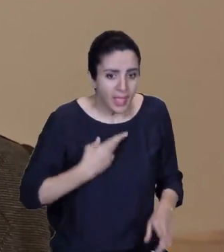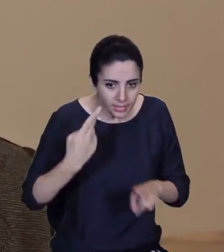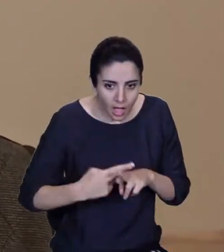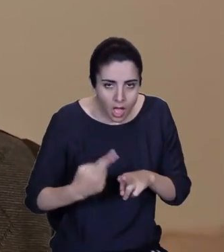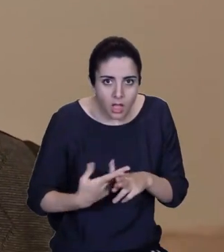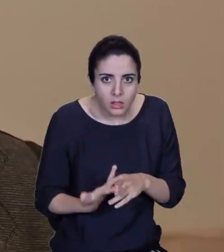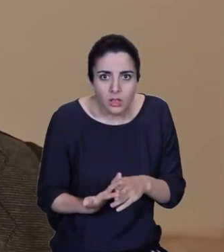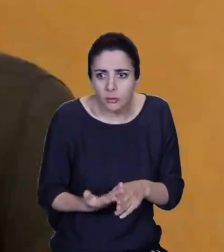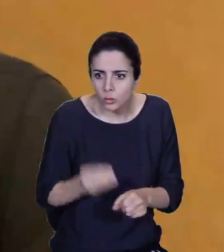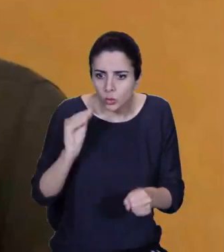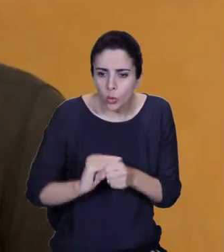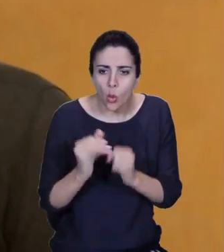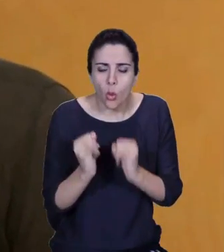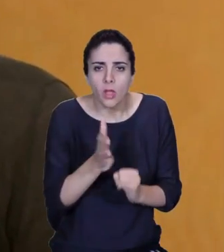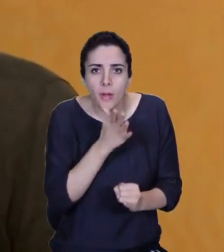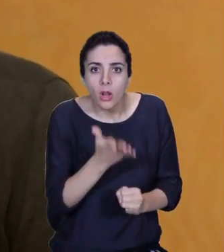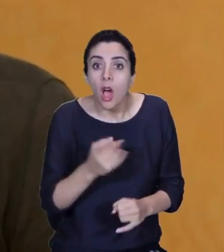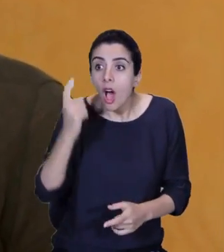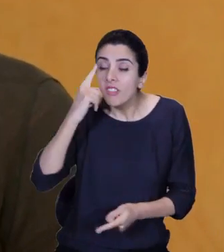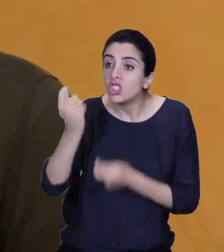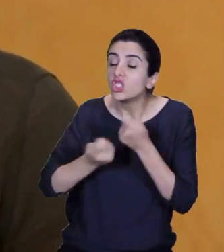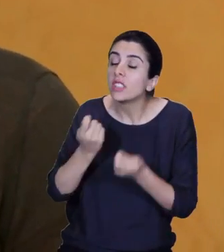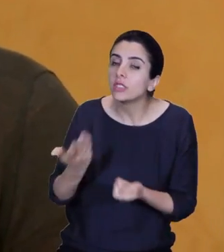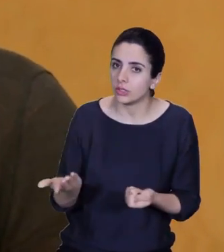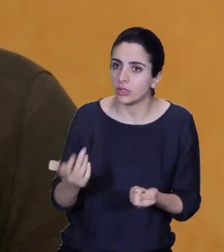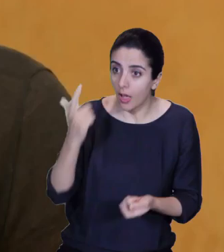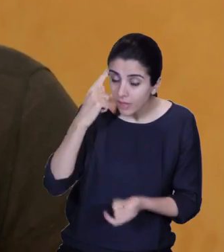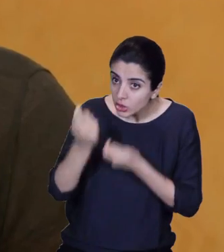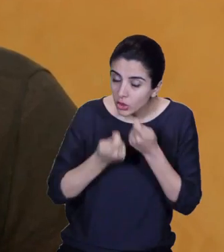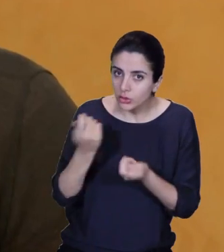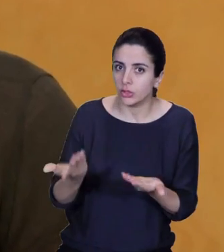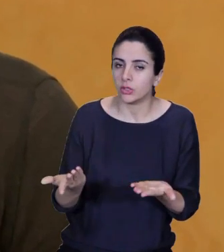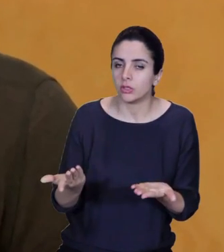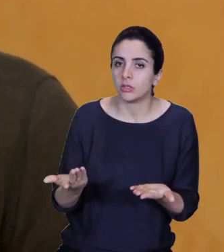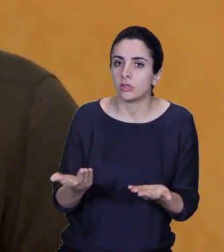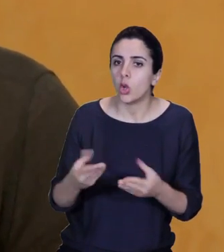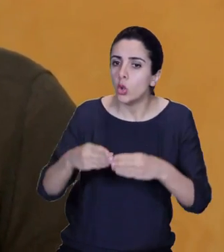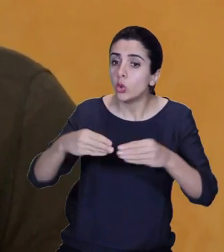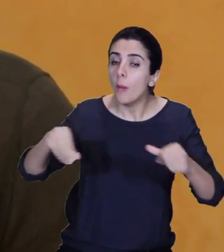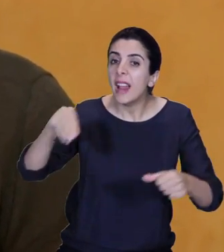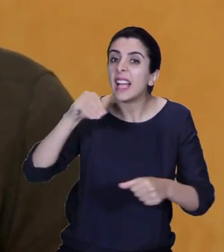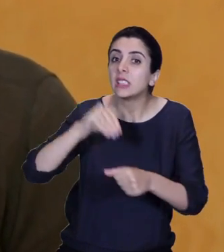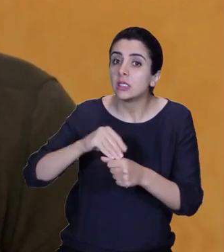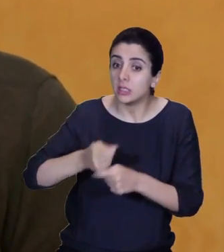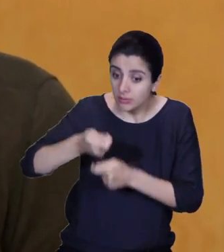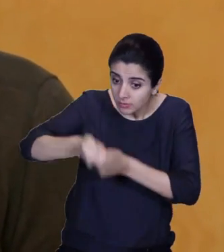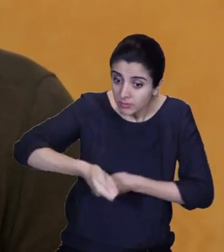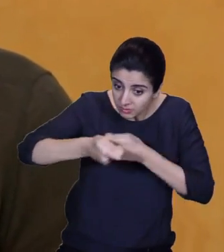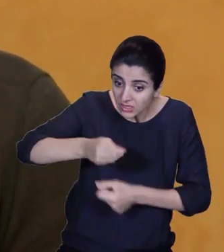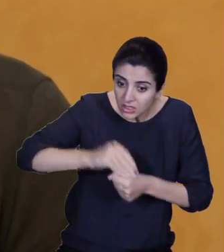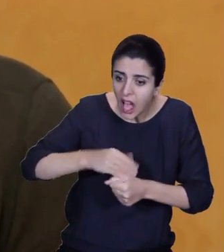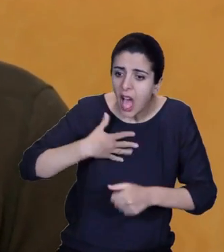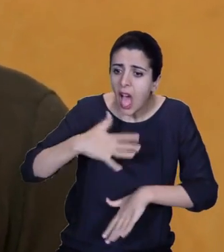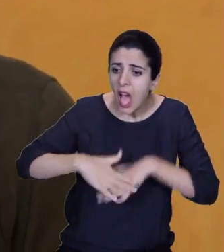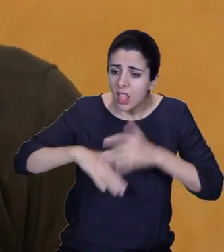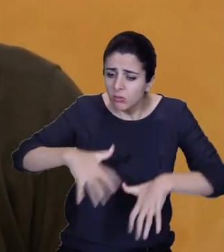denedim, sonuç ortada. Aklını kullanacaksın Salim, aklını. Toprağın içine çukur açmak için